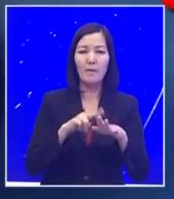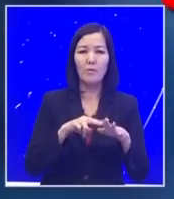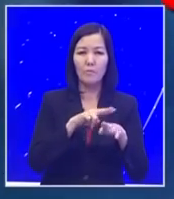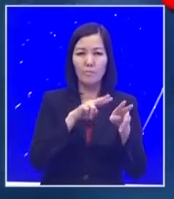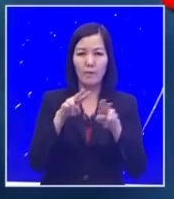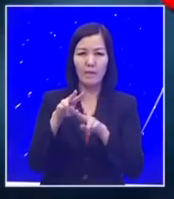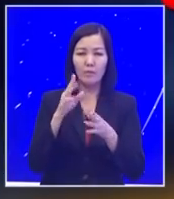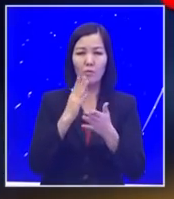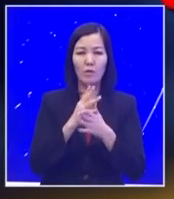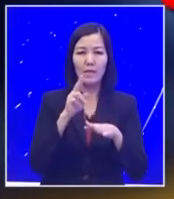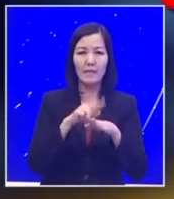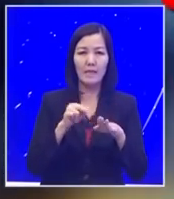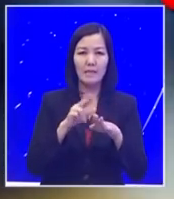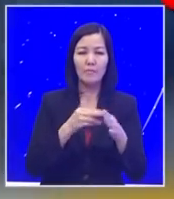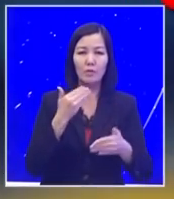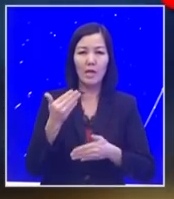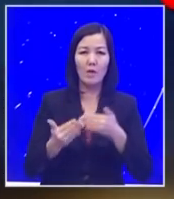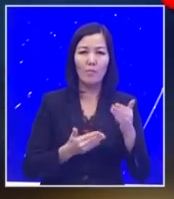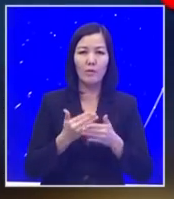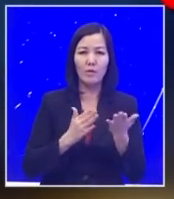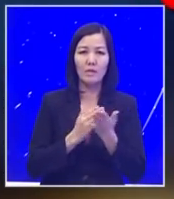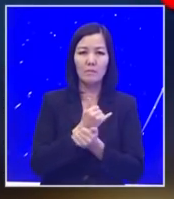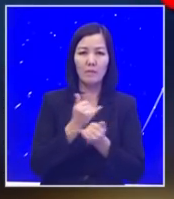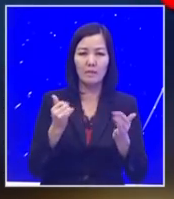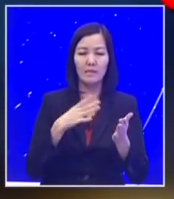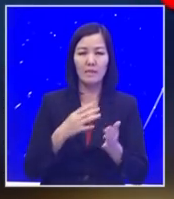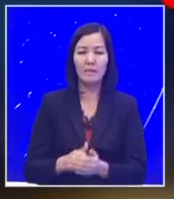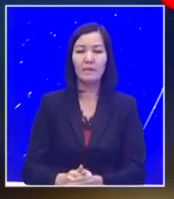қойылған. Тәртіп сақшылары мен жаяу патруль қызметтері жұмыс істейді.